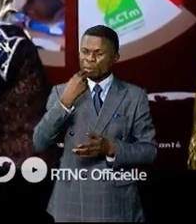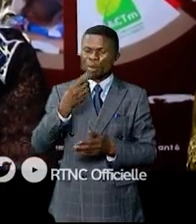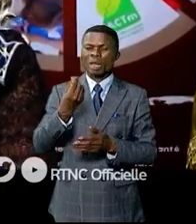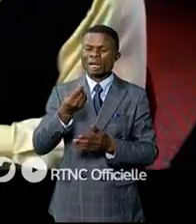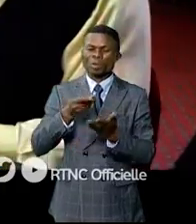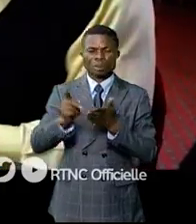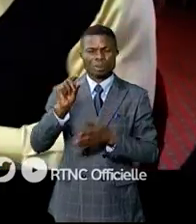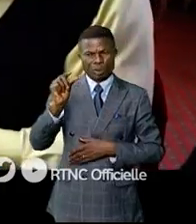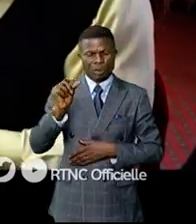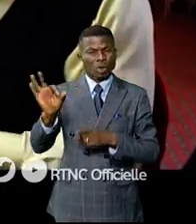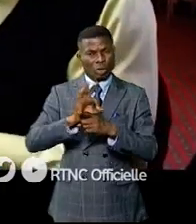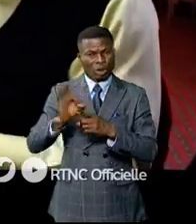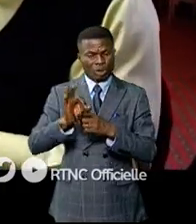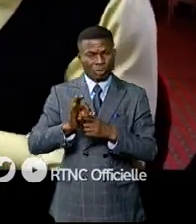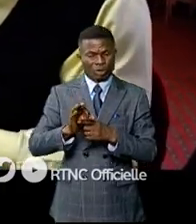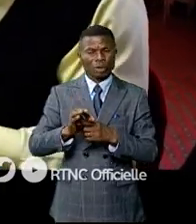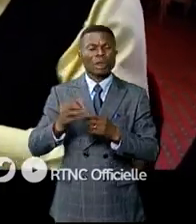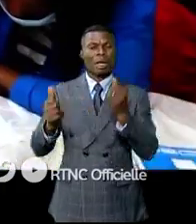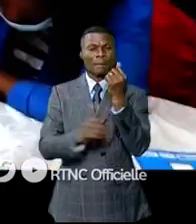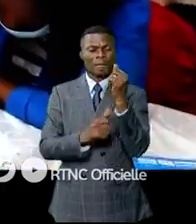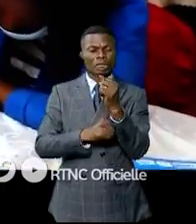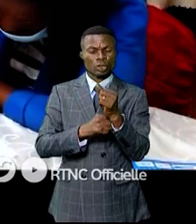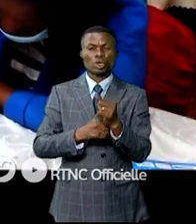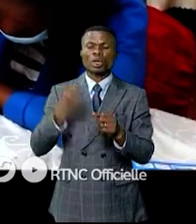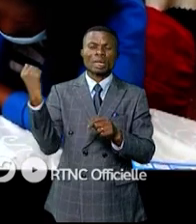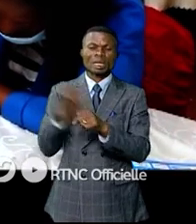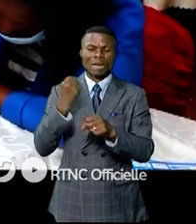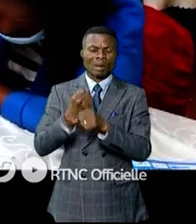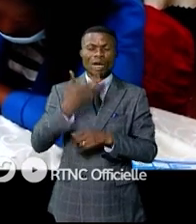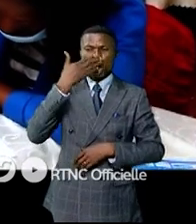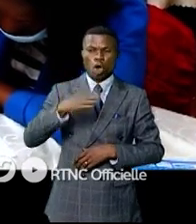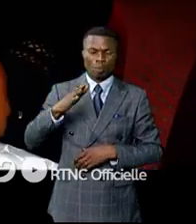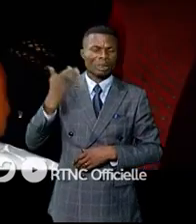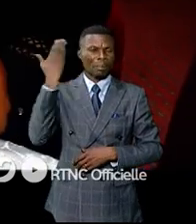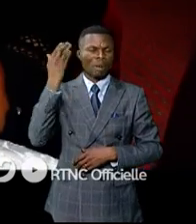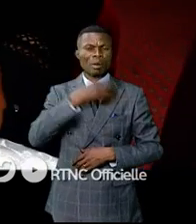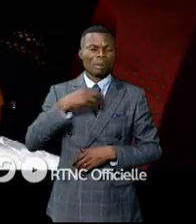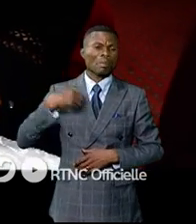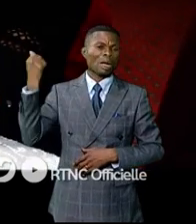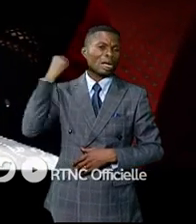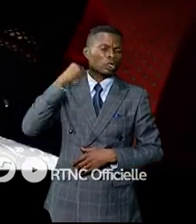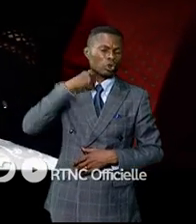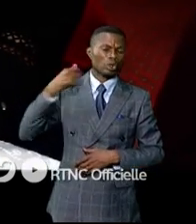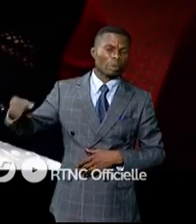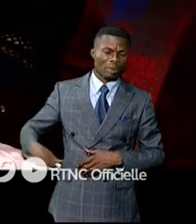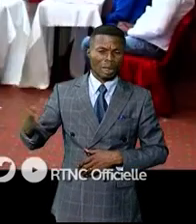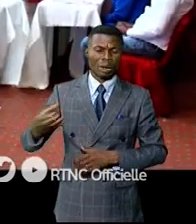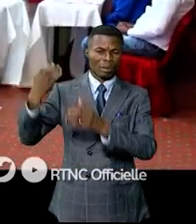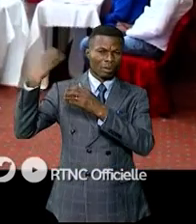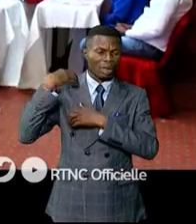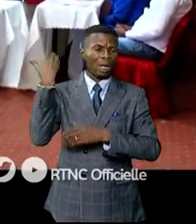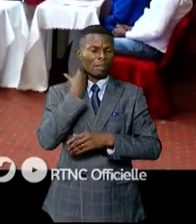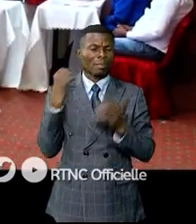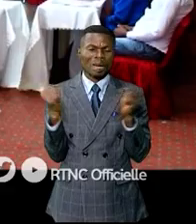ces cadres que cette formation des prestataires des formations sanitaires et officines privées de la ville de Kinshasa sur la prise en charge du